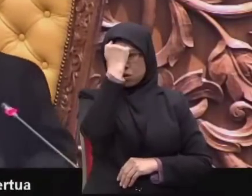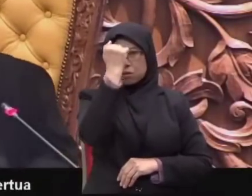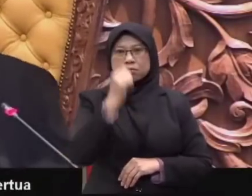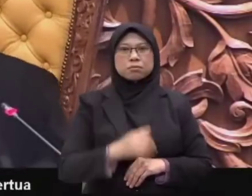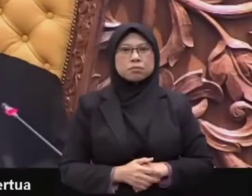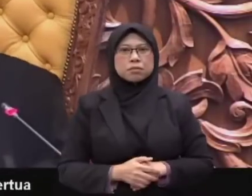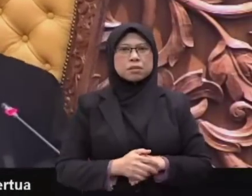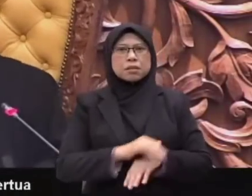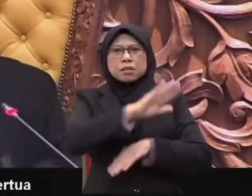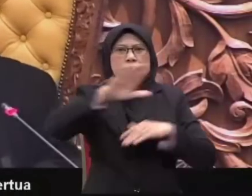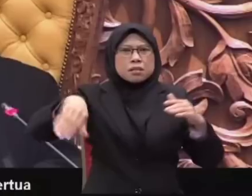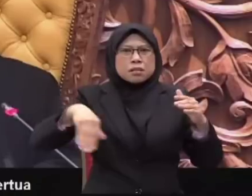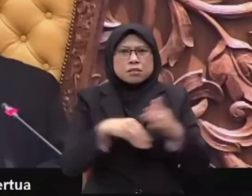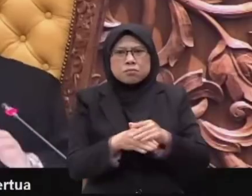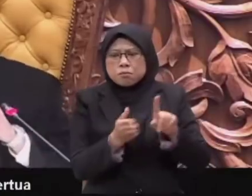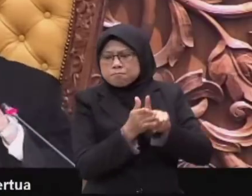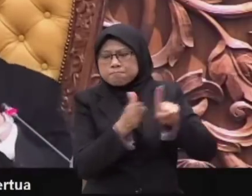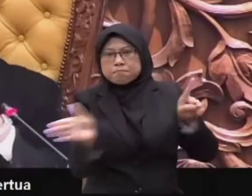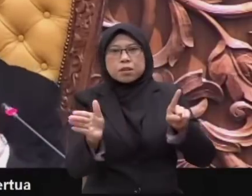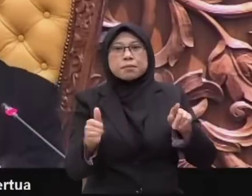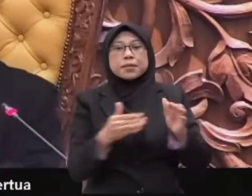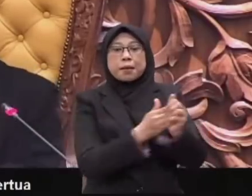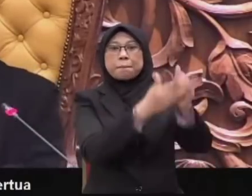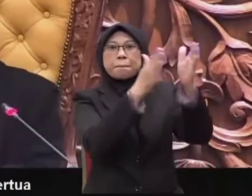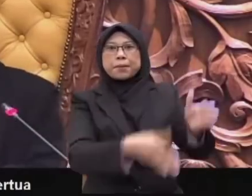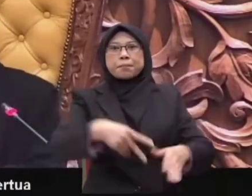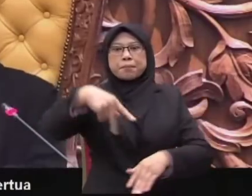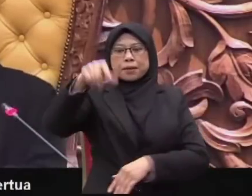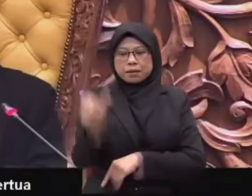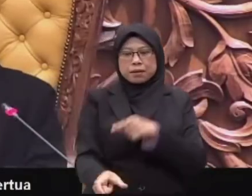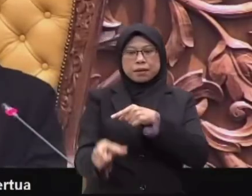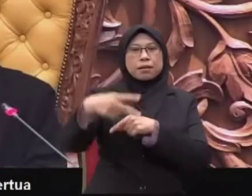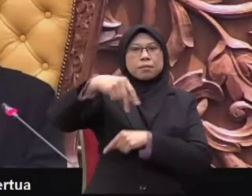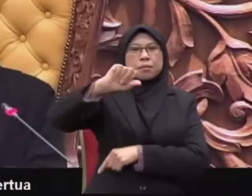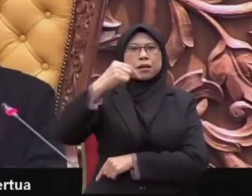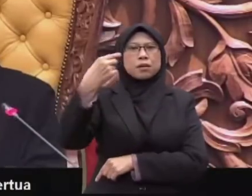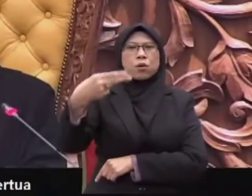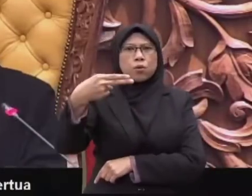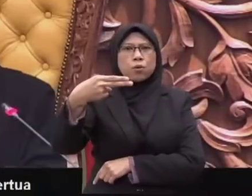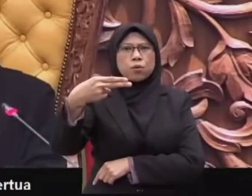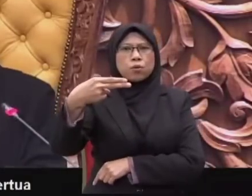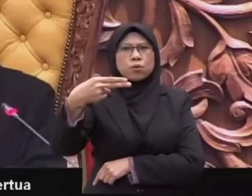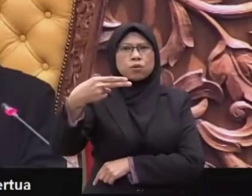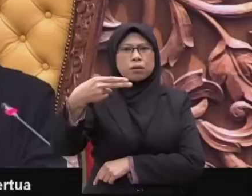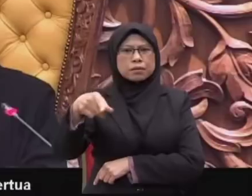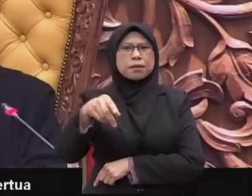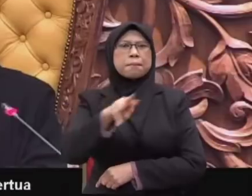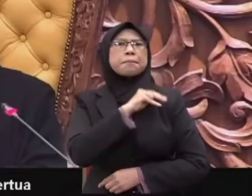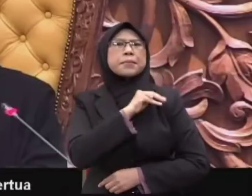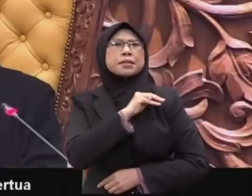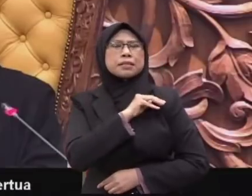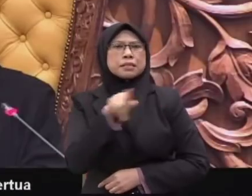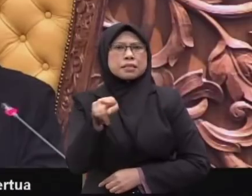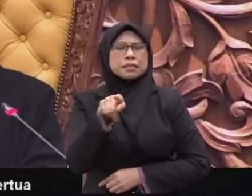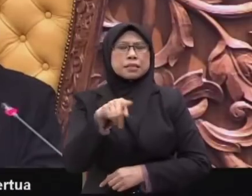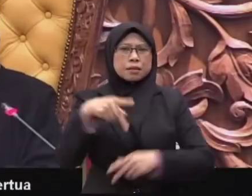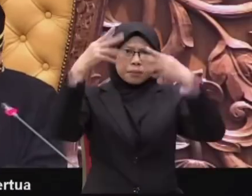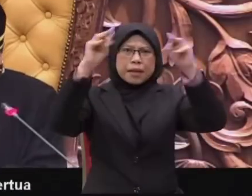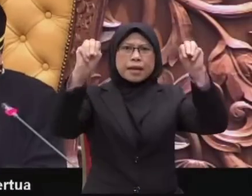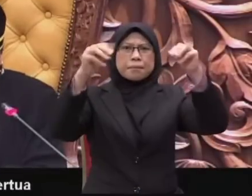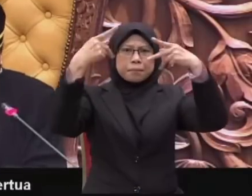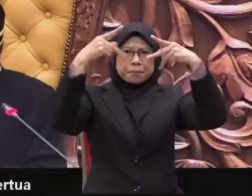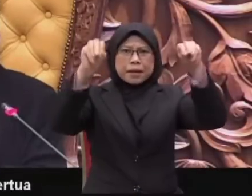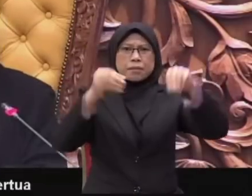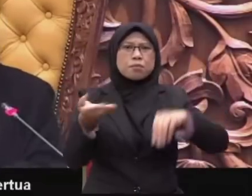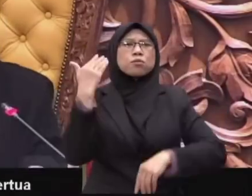Semua ketirisan berlaku ketika pemimpin Paguh menjadi Perdana Menteri. Kita setuju. Semua ketirisan berlaku ketika Paguh menjadi